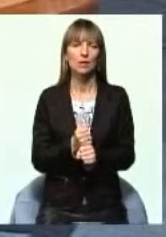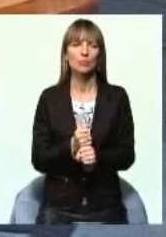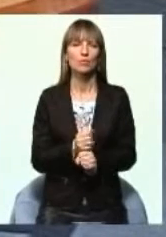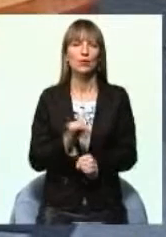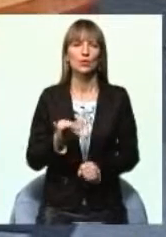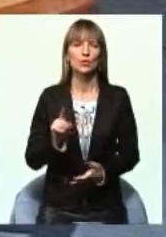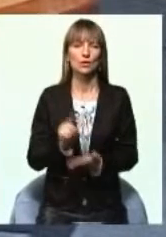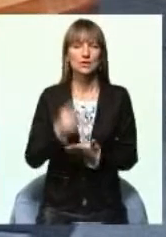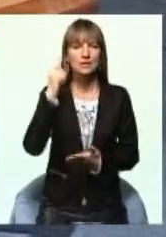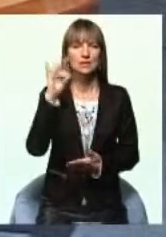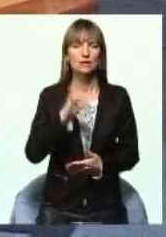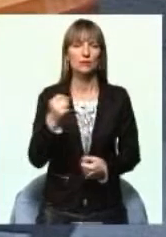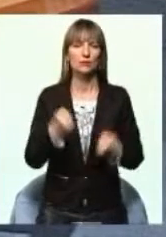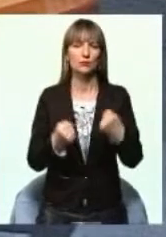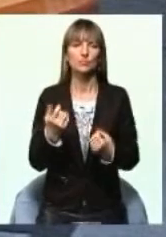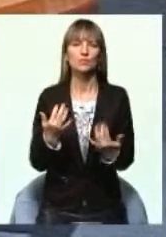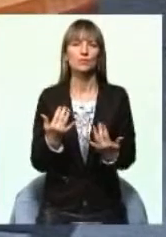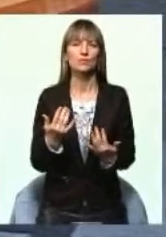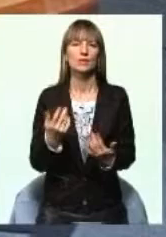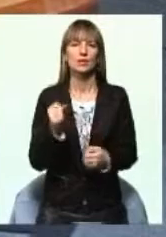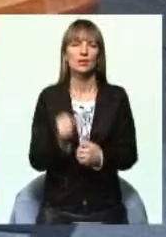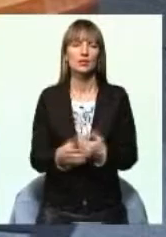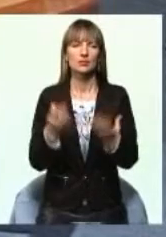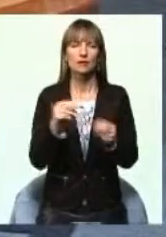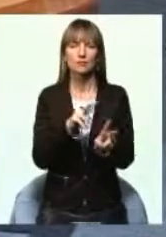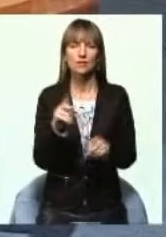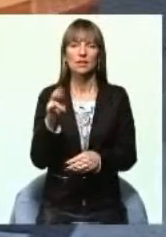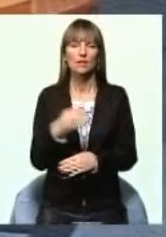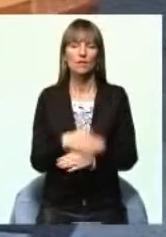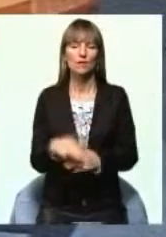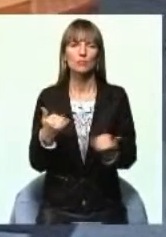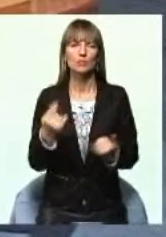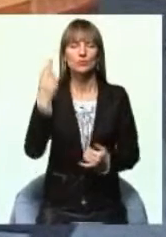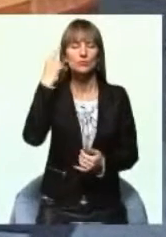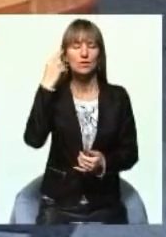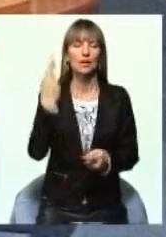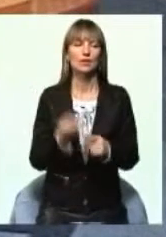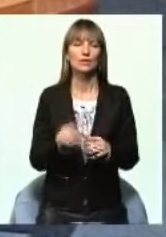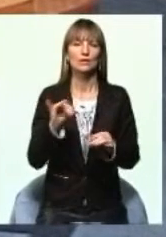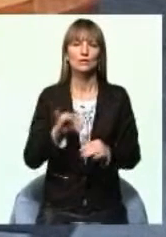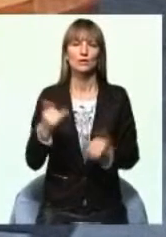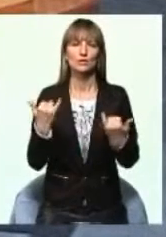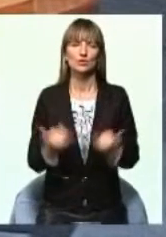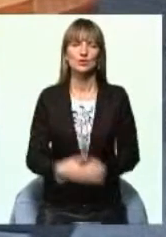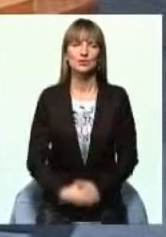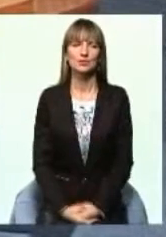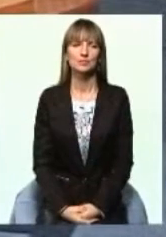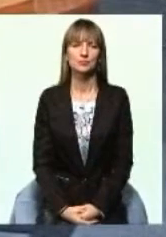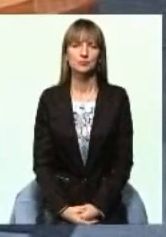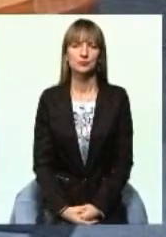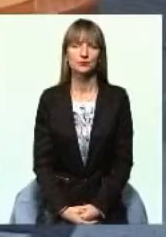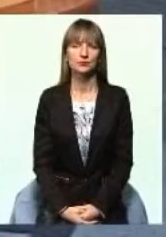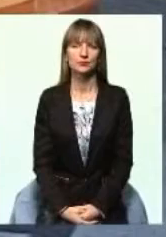мусимо взагалі знати історію автомобіля, оскільки щодня спостерігаємо їх на вулицях. Тож, давайте дізнаємось цю історію прямо зараз.